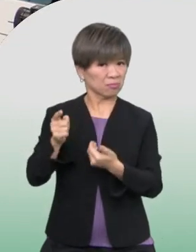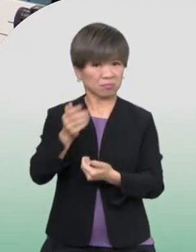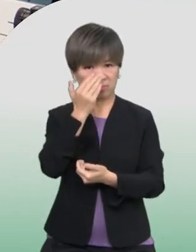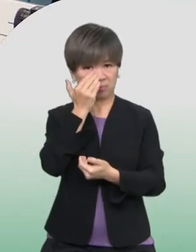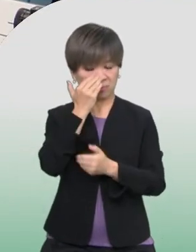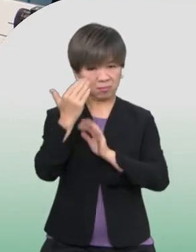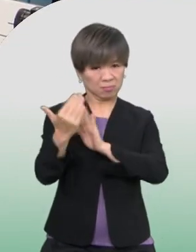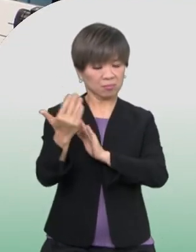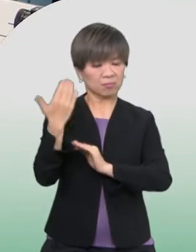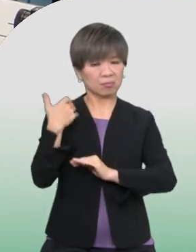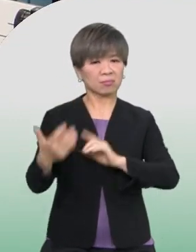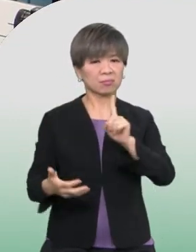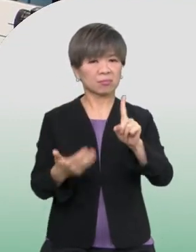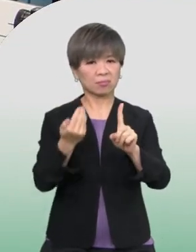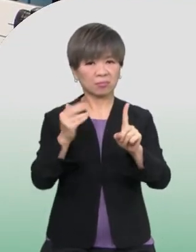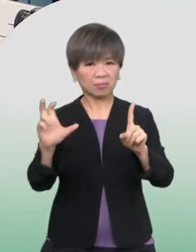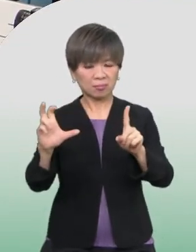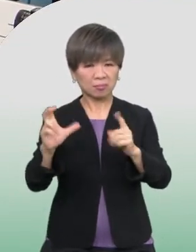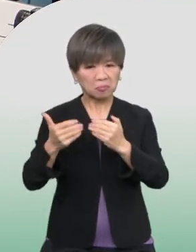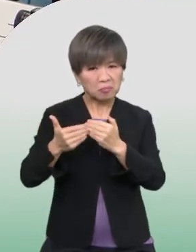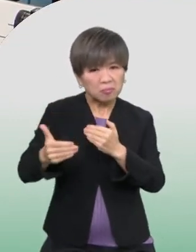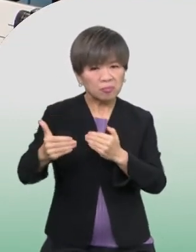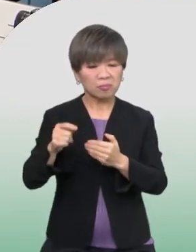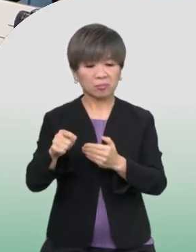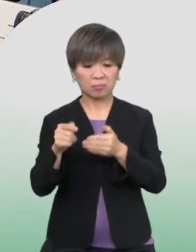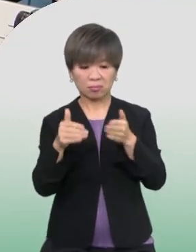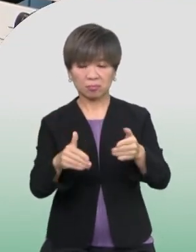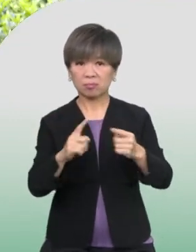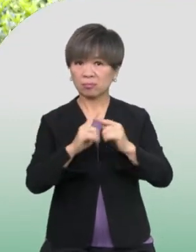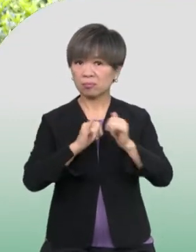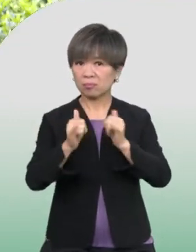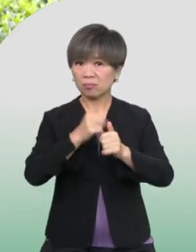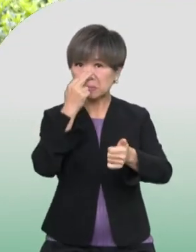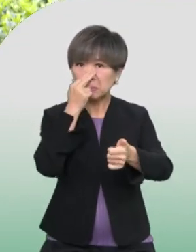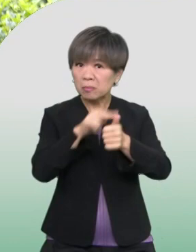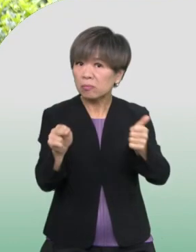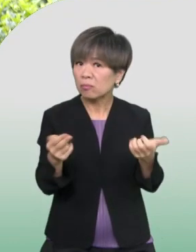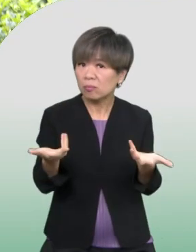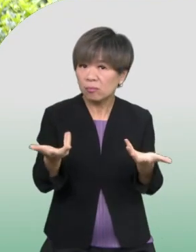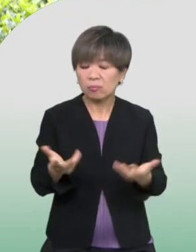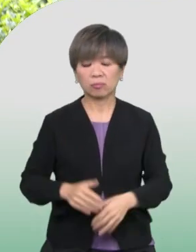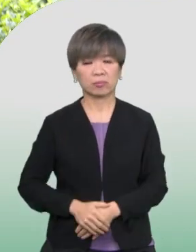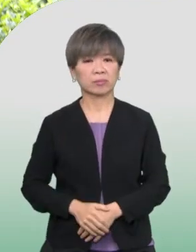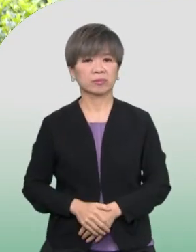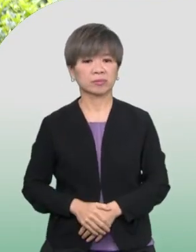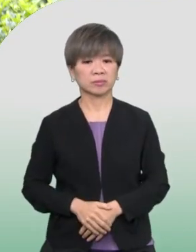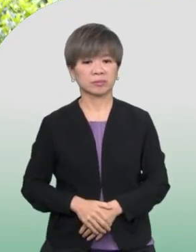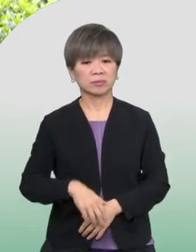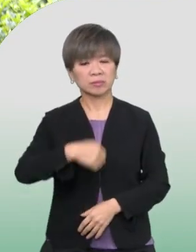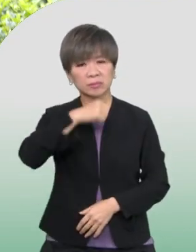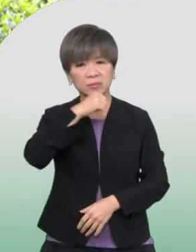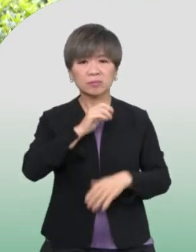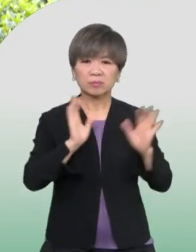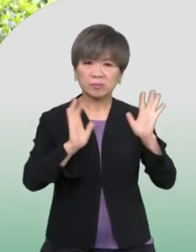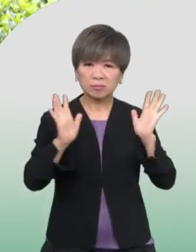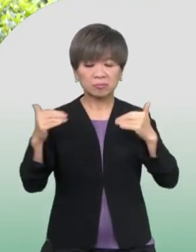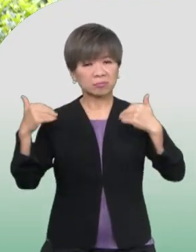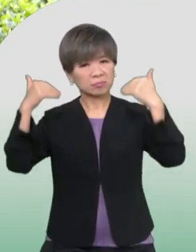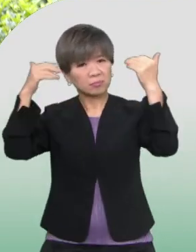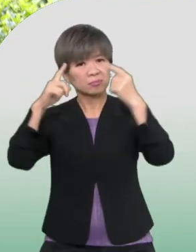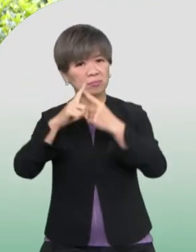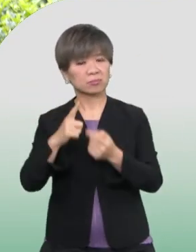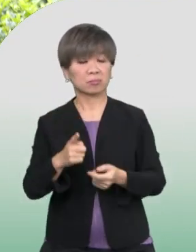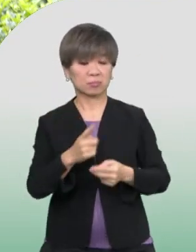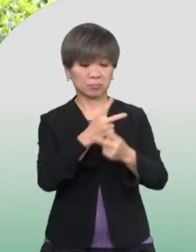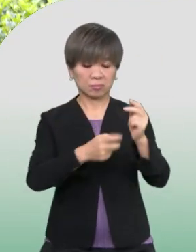面对1970年代国民党对人民做嘅物嘅事情。 台湾的小孩或者是大人，那不管你是